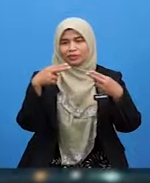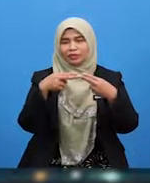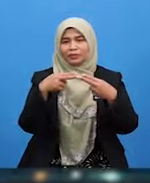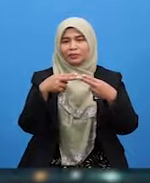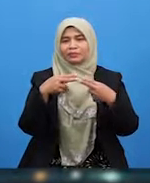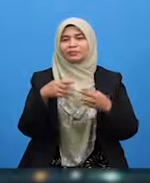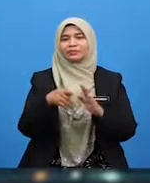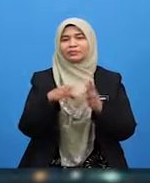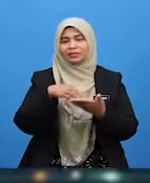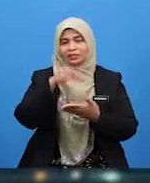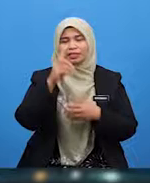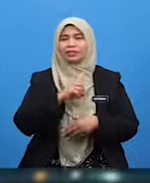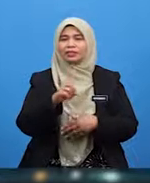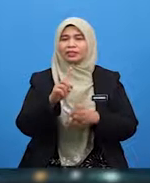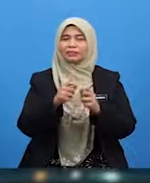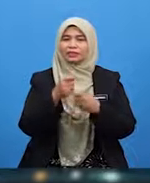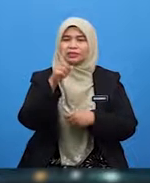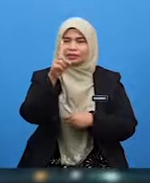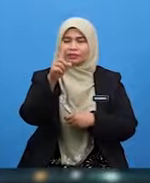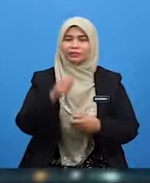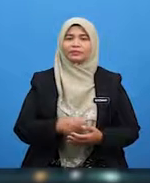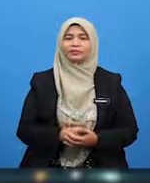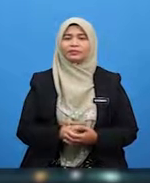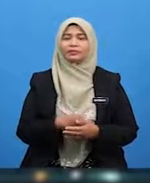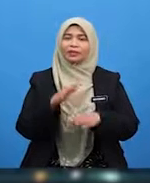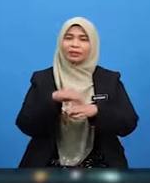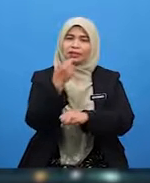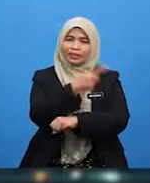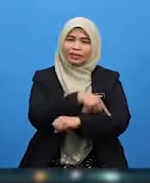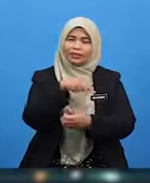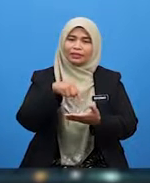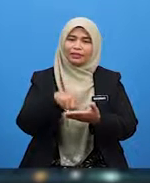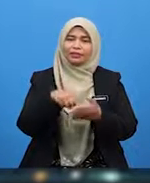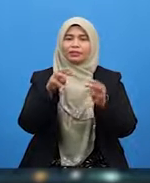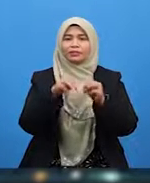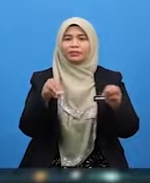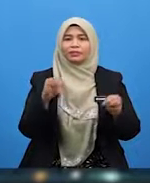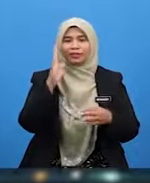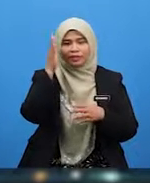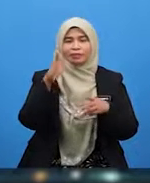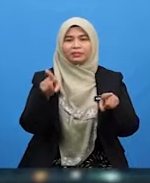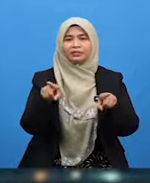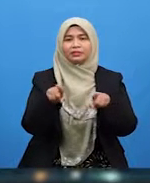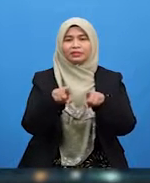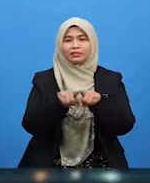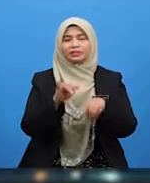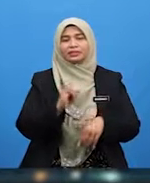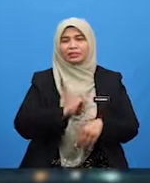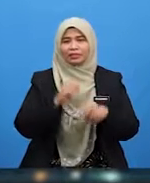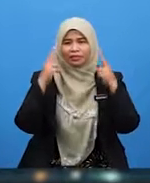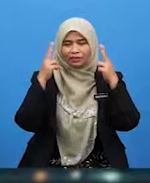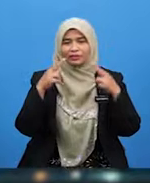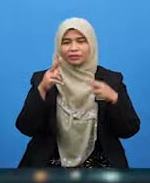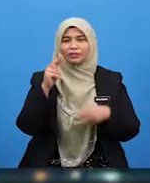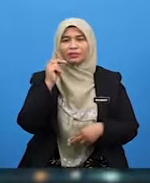subjek pendidikan Islam tingkatan 1. Pada hari ini, murid-murid akan bersama saya, Ustazah Nurizan